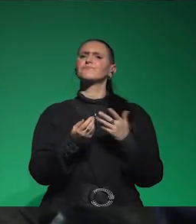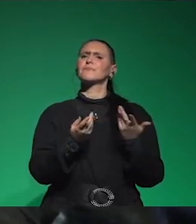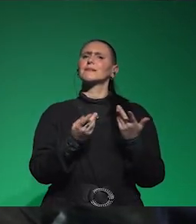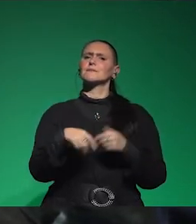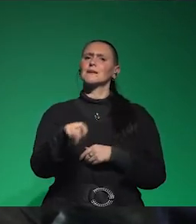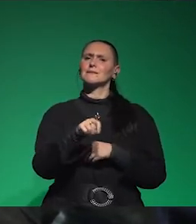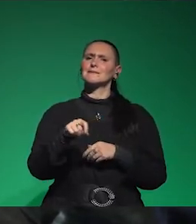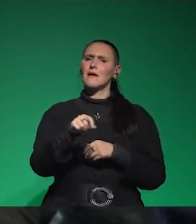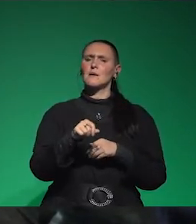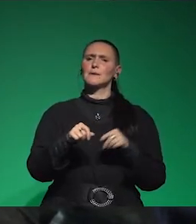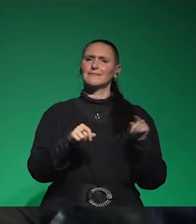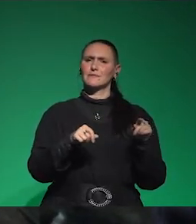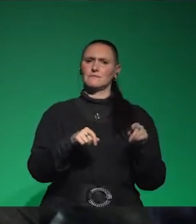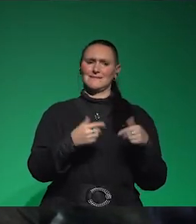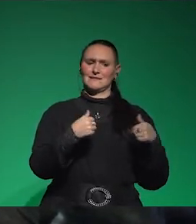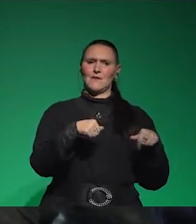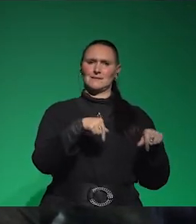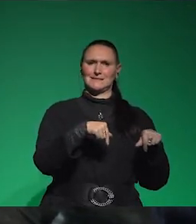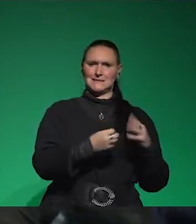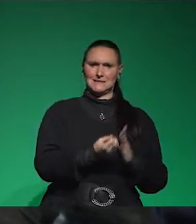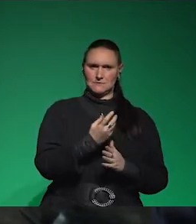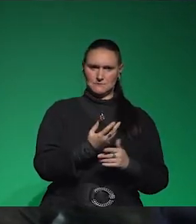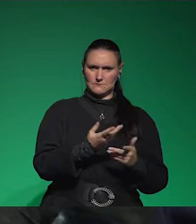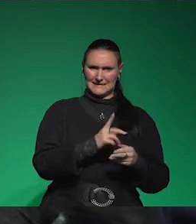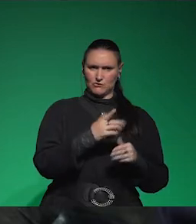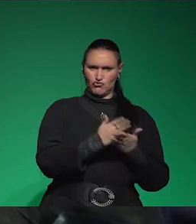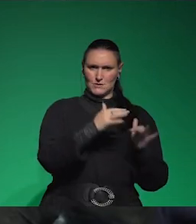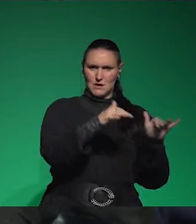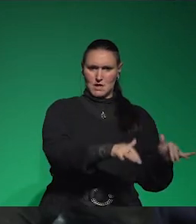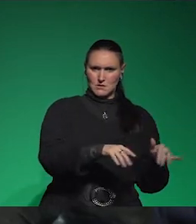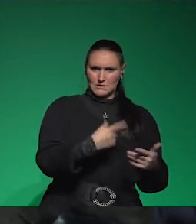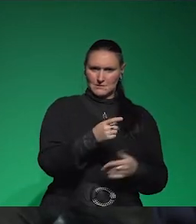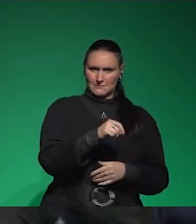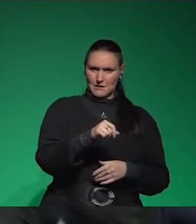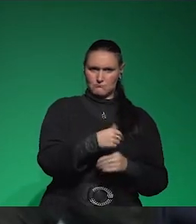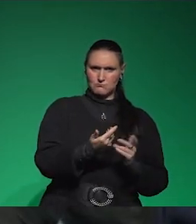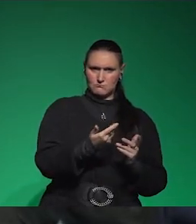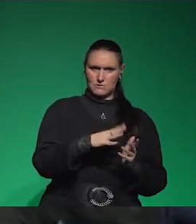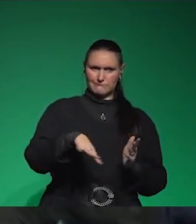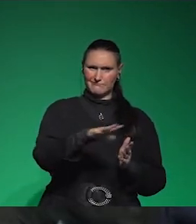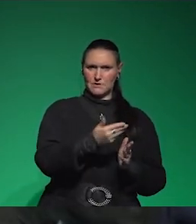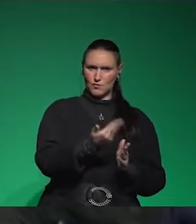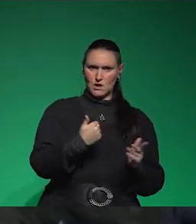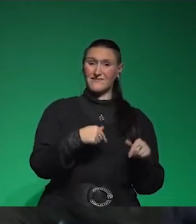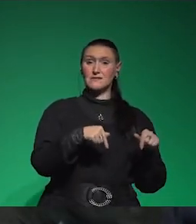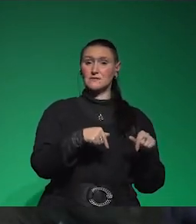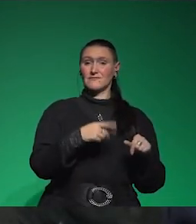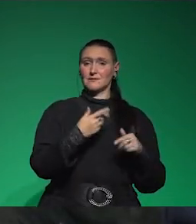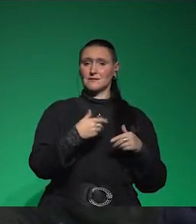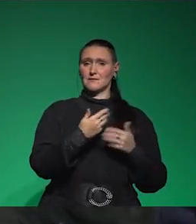für die Pflanzen, die hier nicht originell schon vorhanden sind, also für Sorten, die nicht heimisch